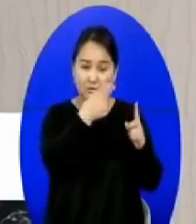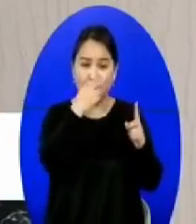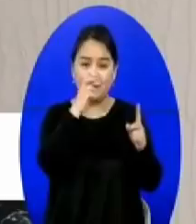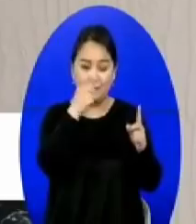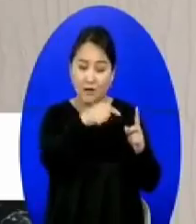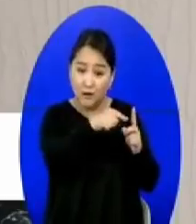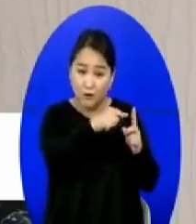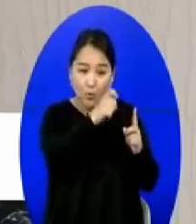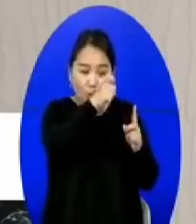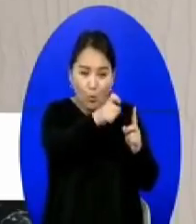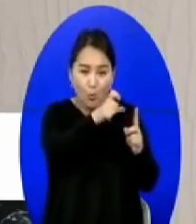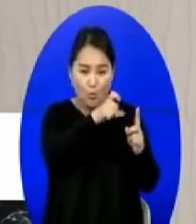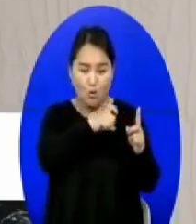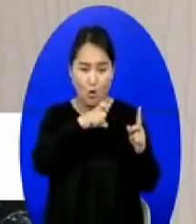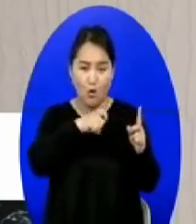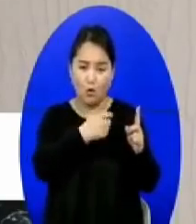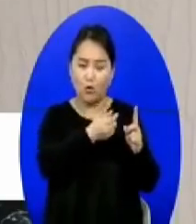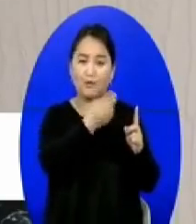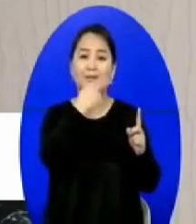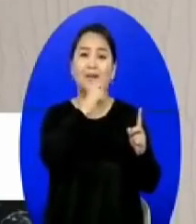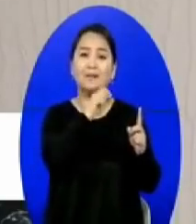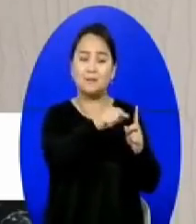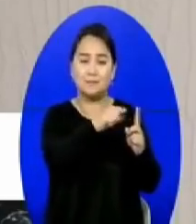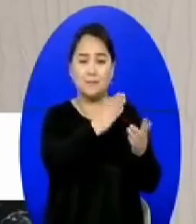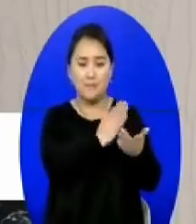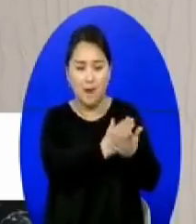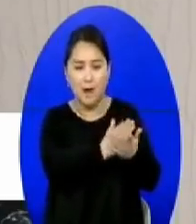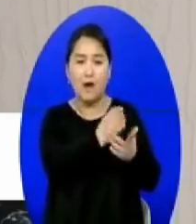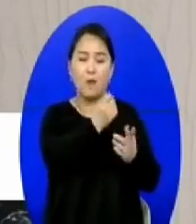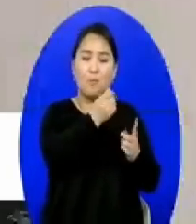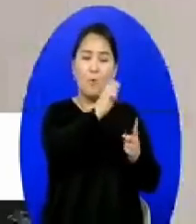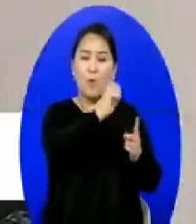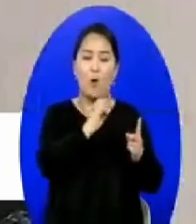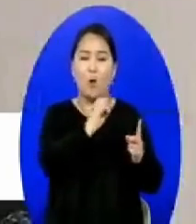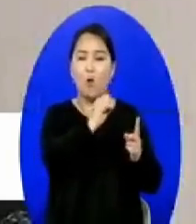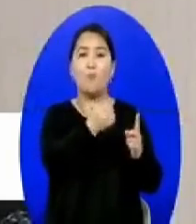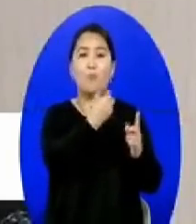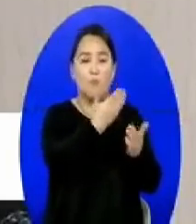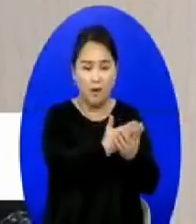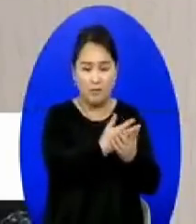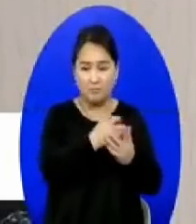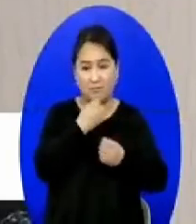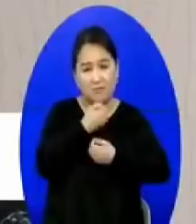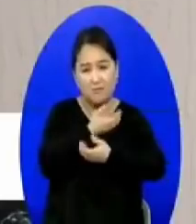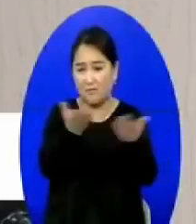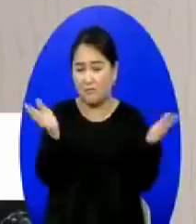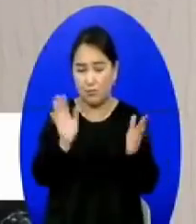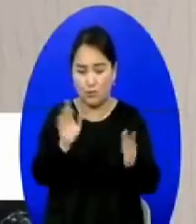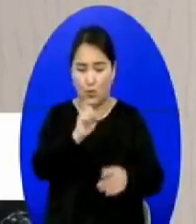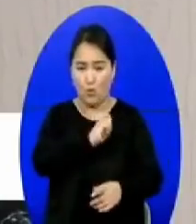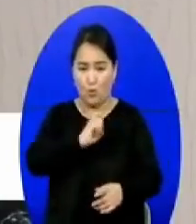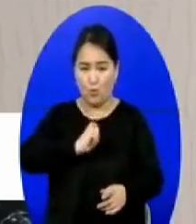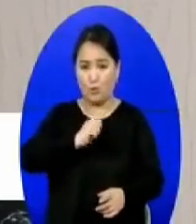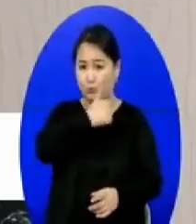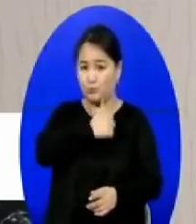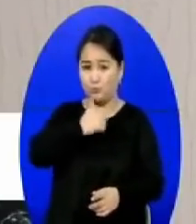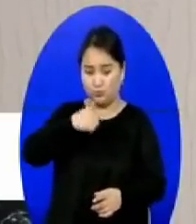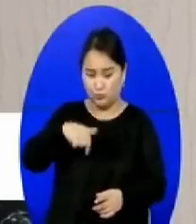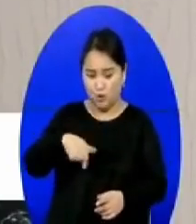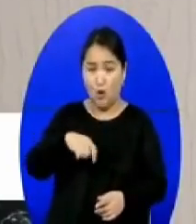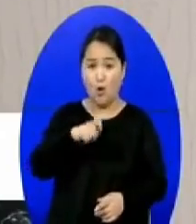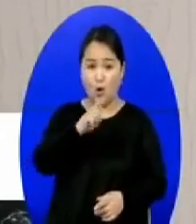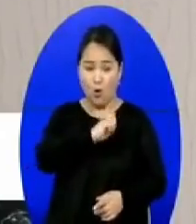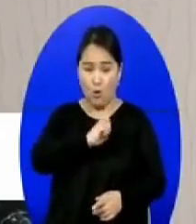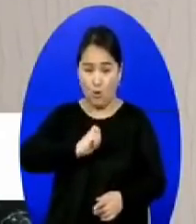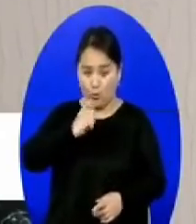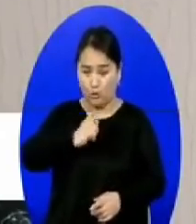бас болохгүй. Ягт хэр энэ өөрөө хүний хувийн нууцтай холбоотой асуудал. Барихрын компаниараа дамжуулаад тухайн мэдээлэл авах тэр хүн хүний